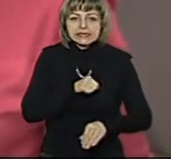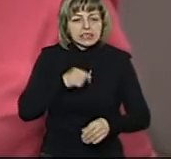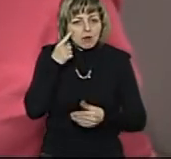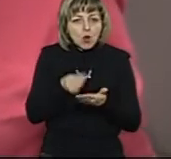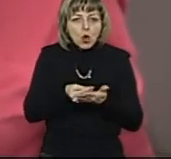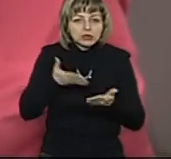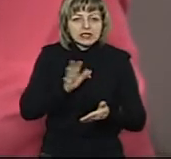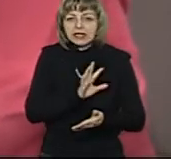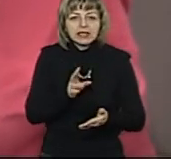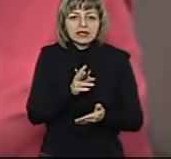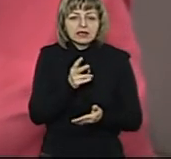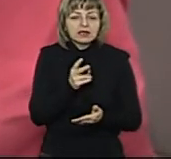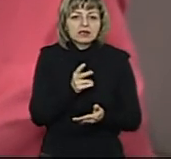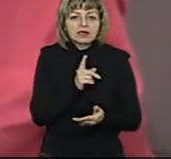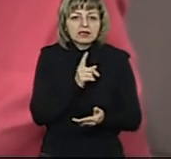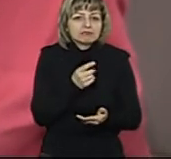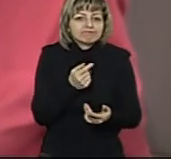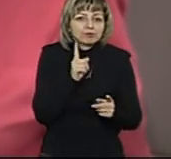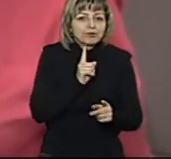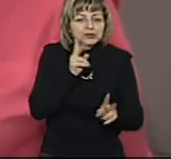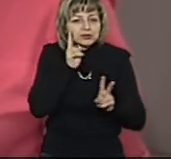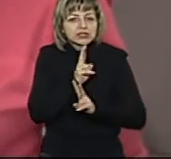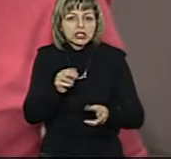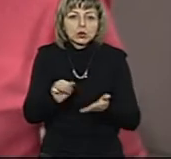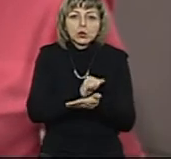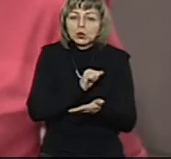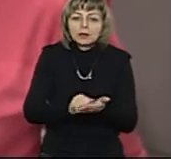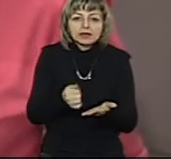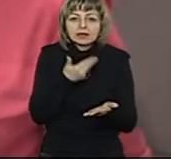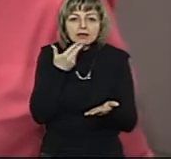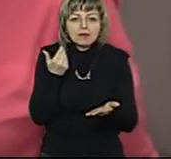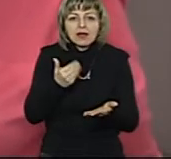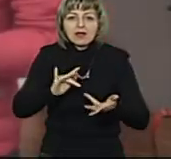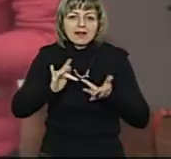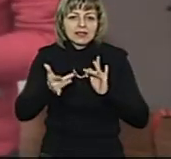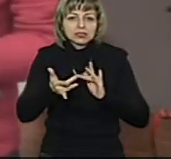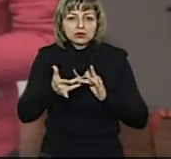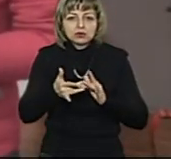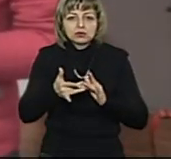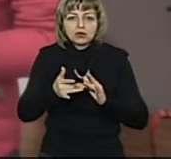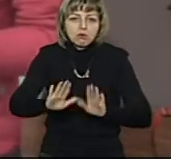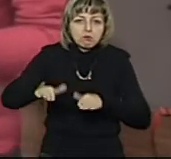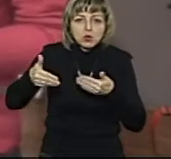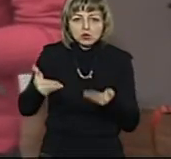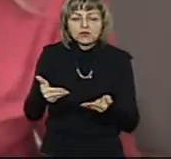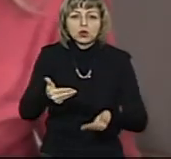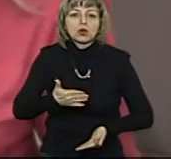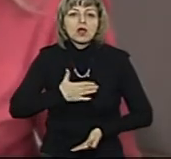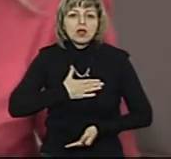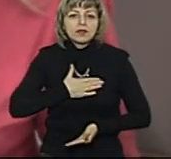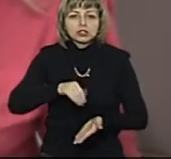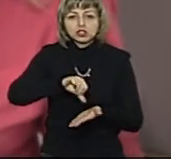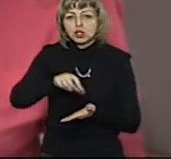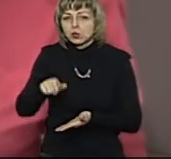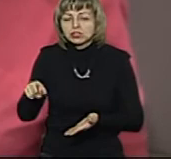і не передбачено, поки що станом на зараз, документами не передбачено електронного портфоліо. Цьогоріч наші учасники